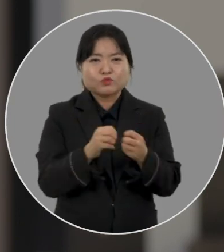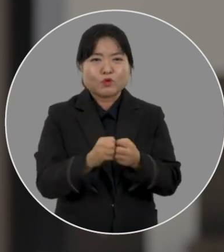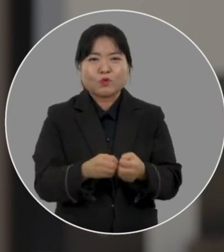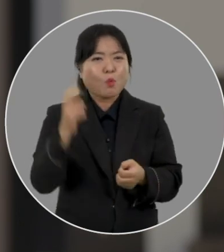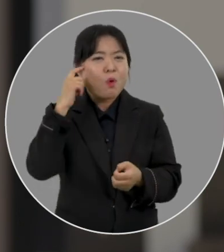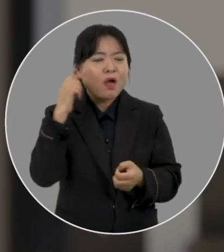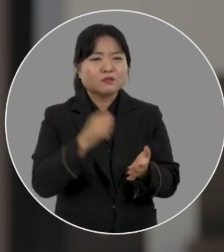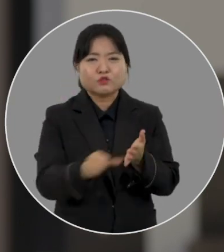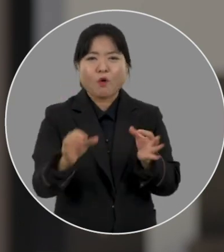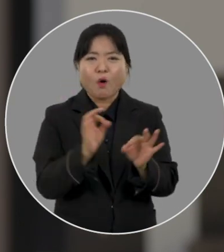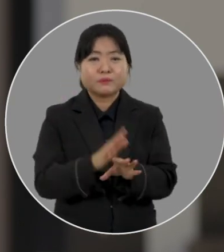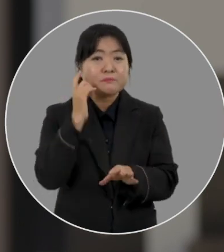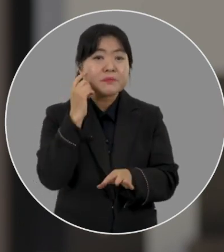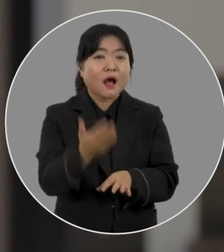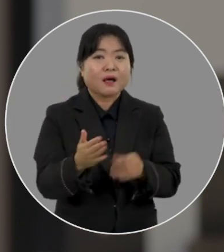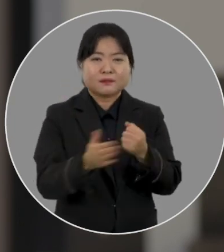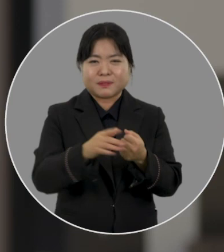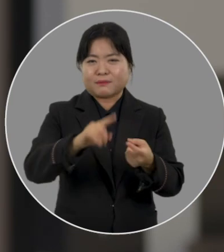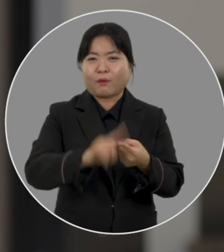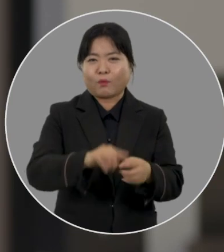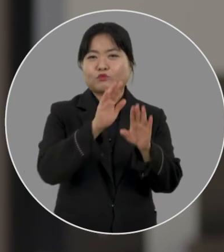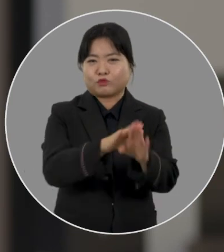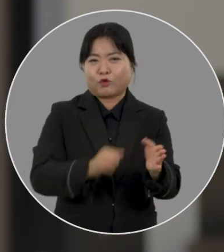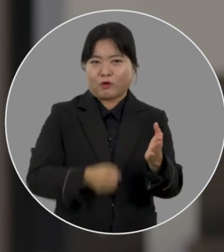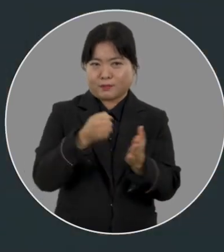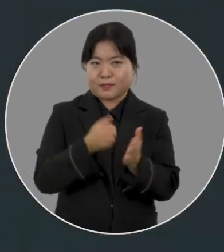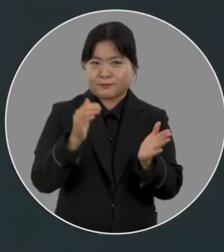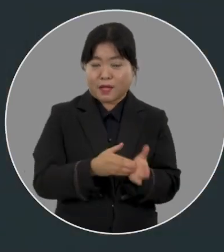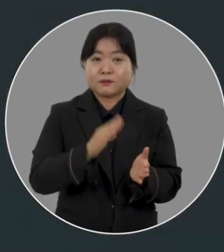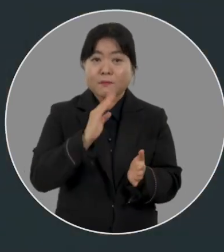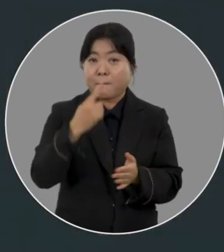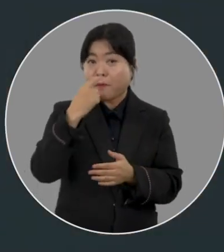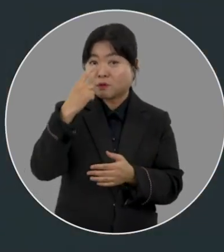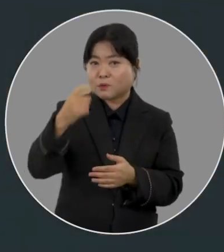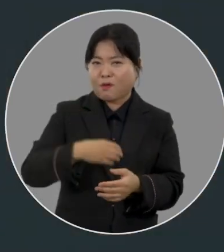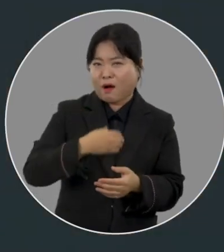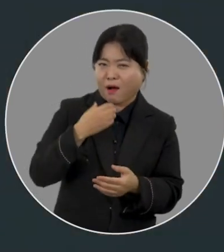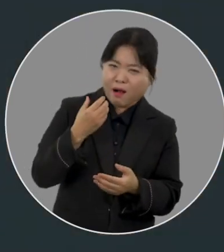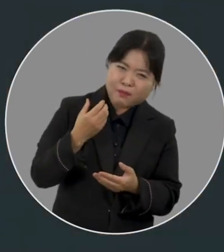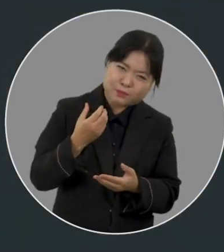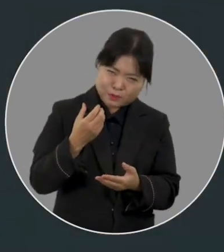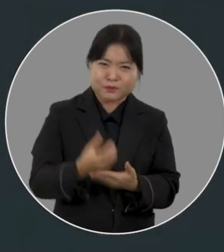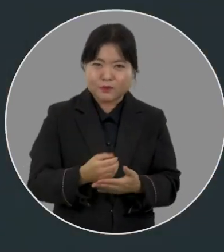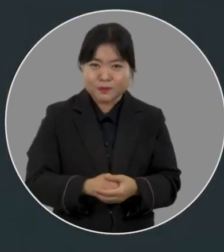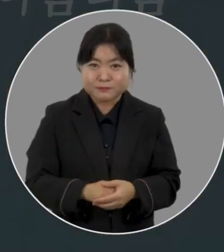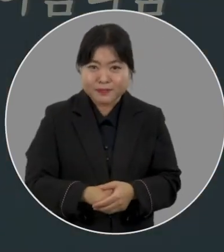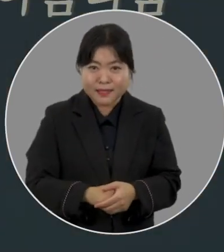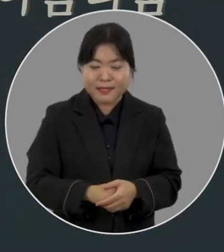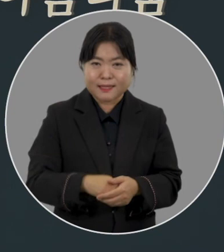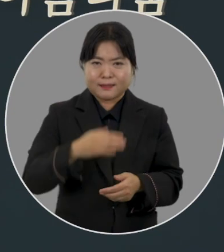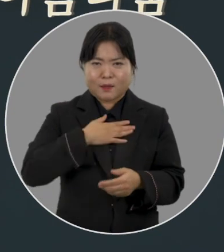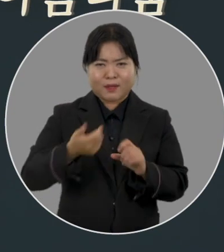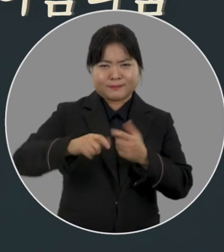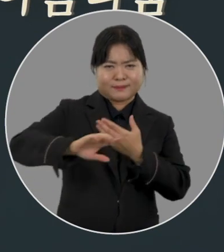우리가 왜 지우고 없앱니까? 그래서 이걸 그대로 두기로 했습니다. 정말 멋지고 감동스러운 거 아닙니까?